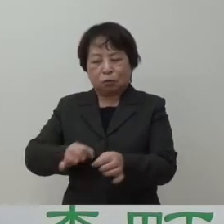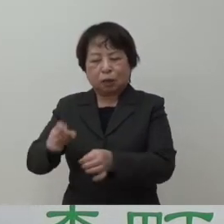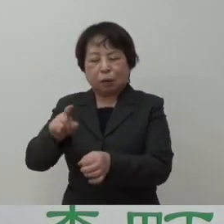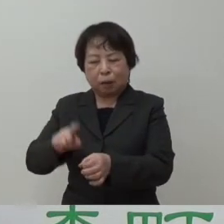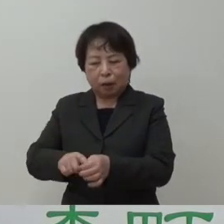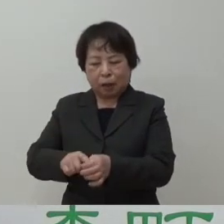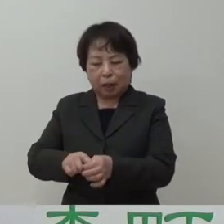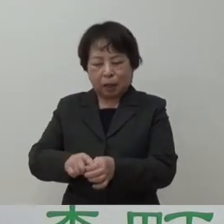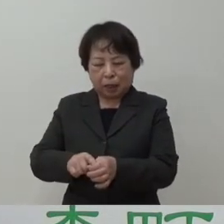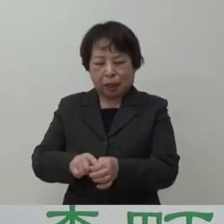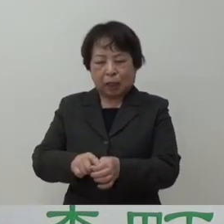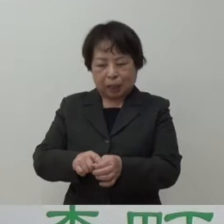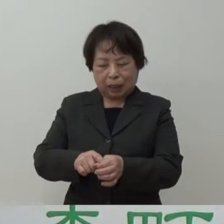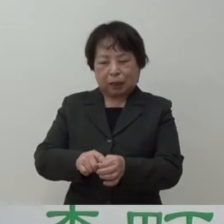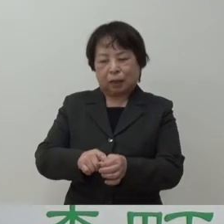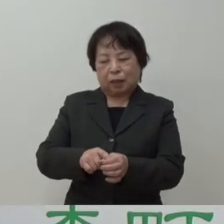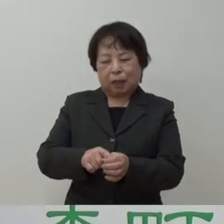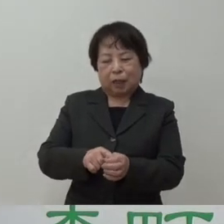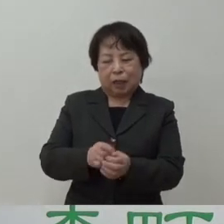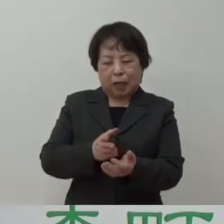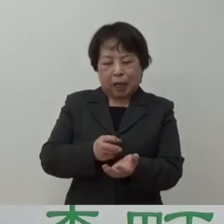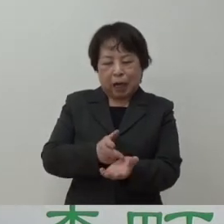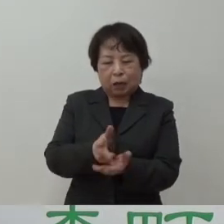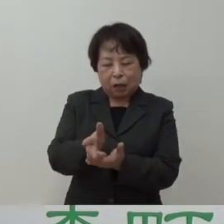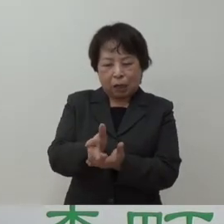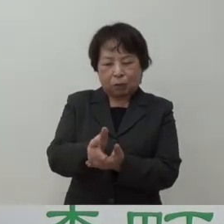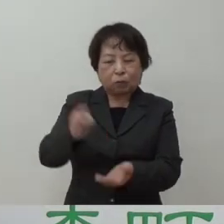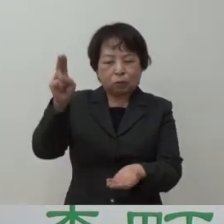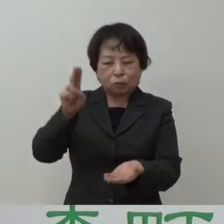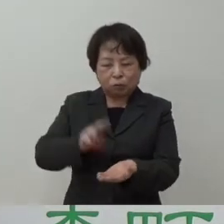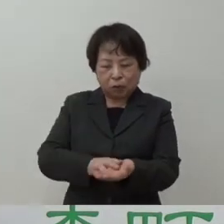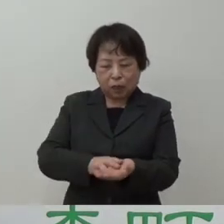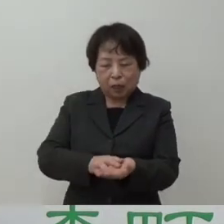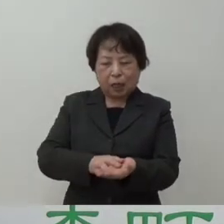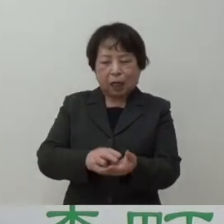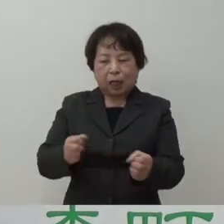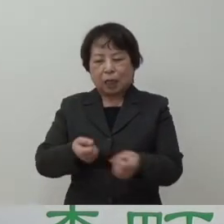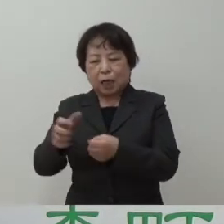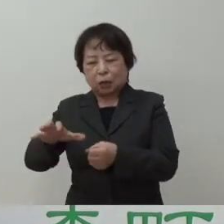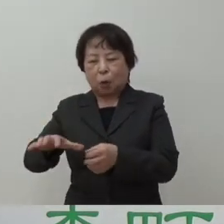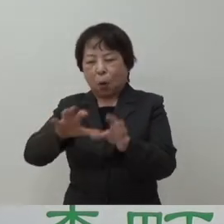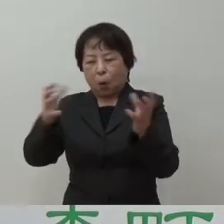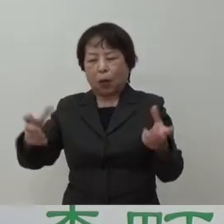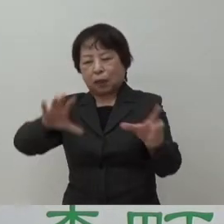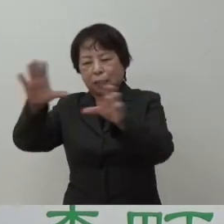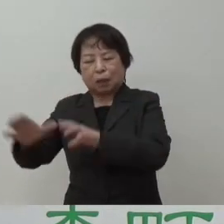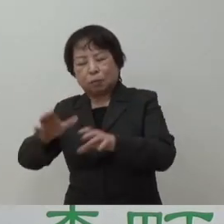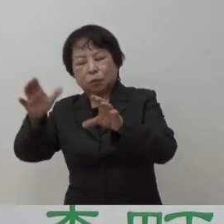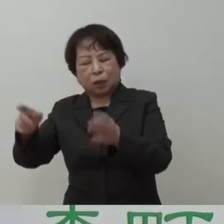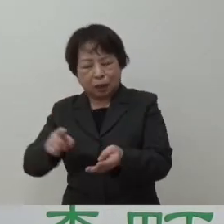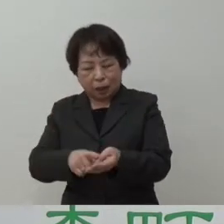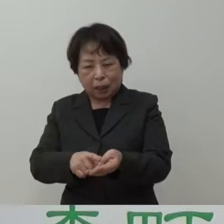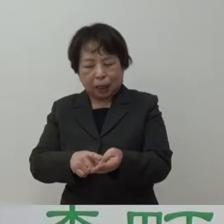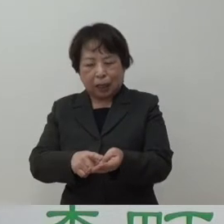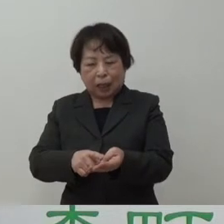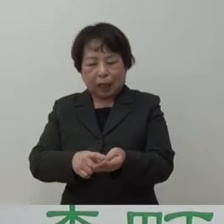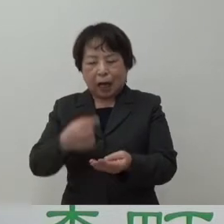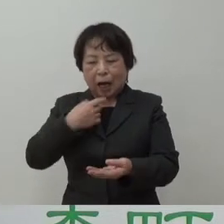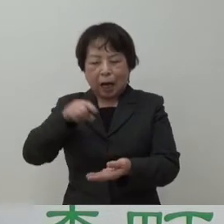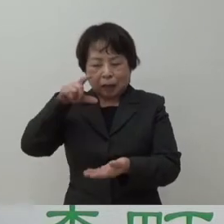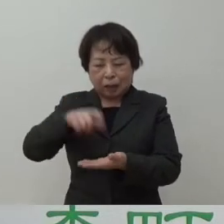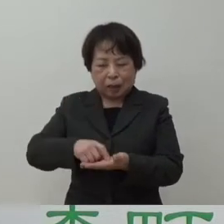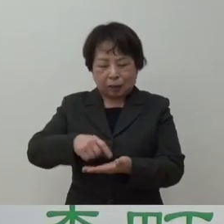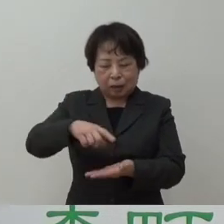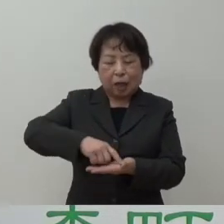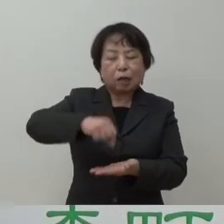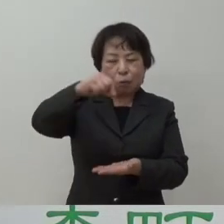インを策定し、避難所で使用する大型扇風機や簡易型避難所用